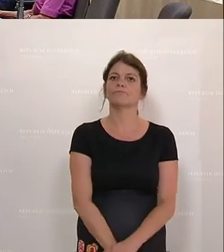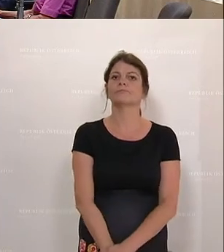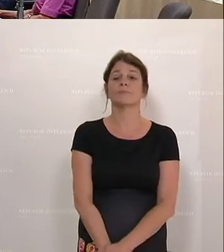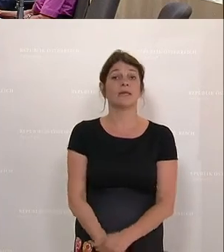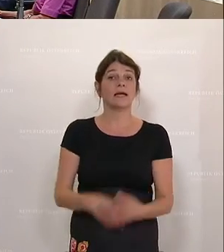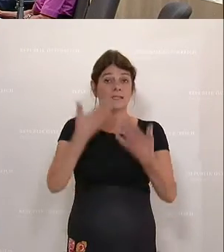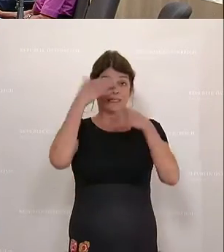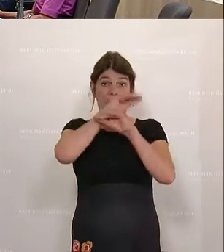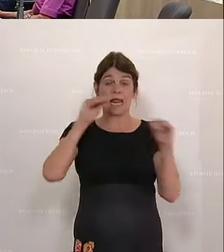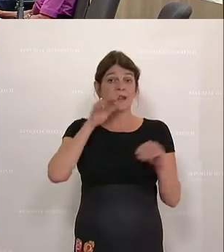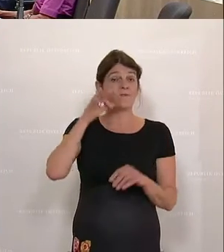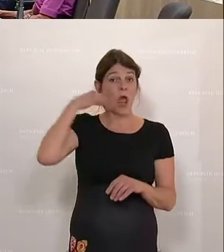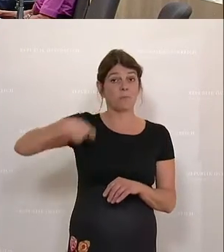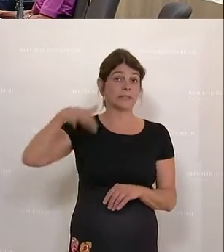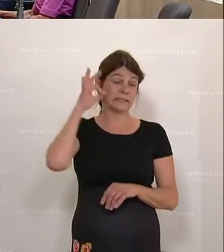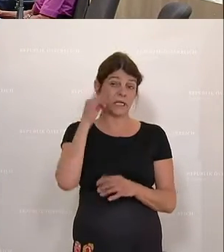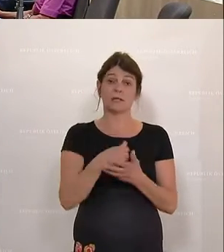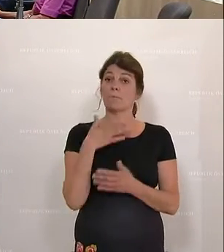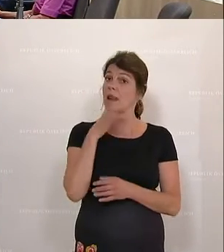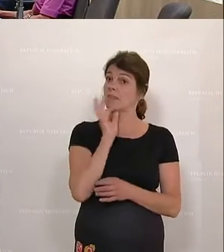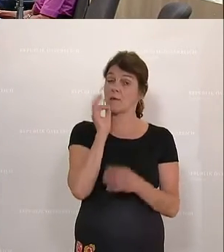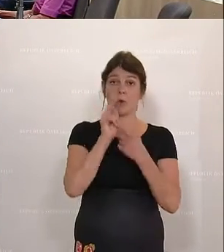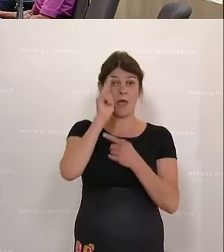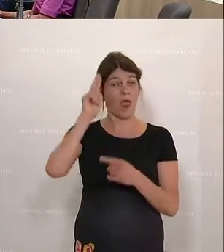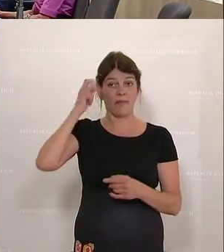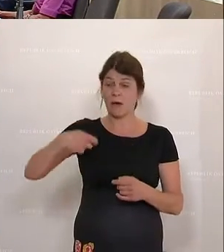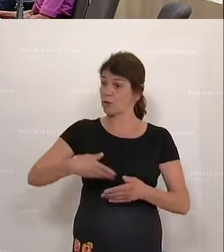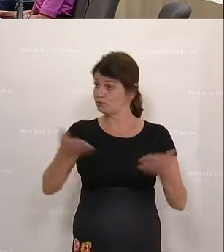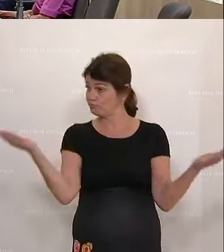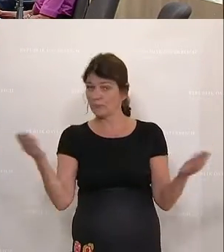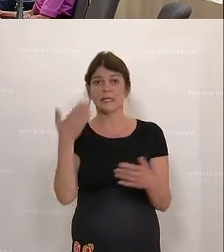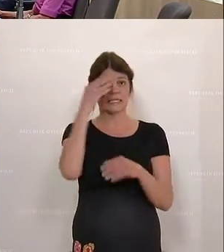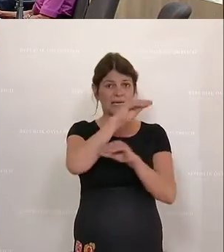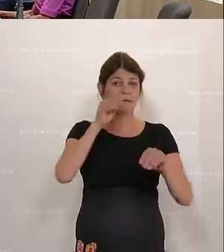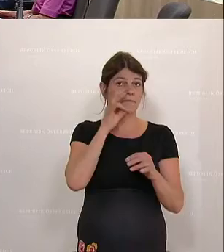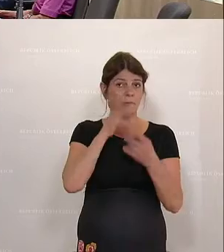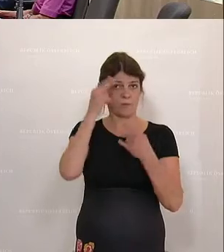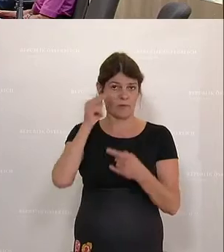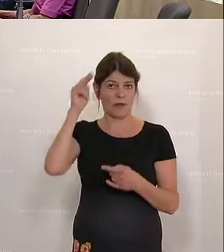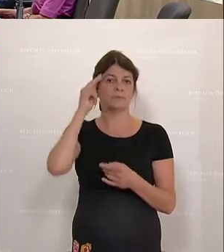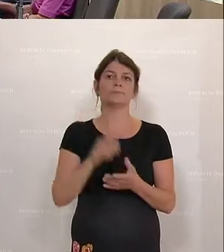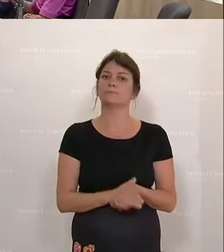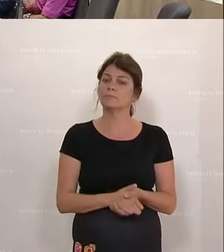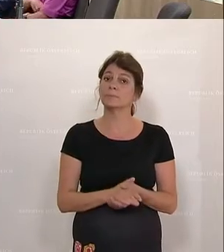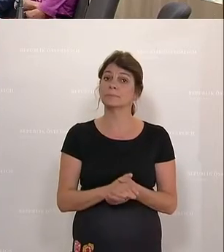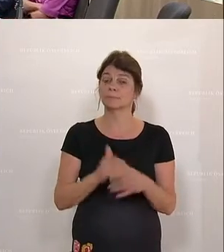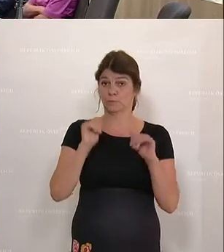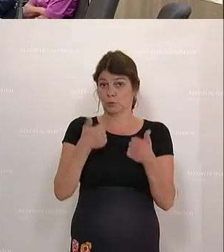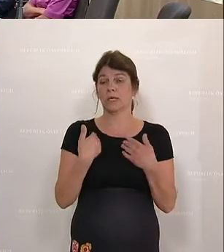Nun Bernhard Achitz, er ist von der SPÖ nominiert worden. Sehr geehrte Damen und Herren, ich muss